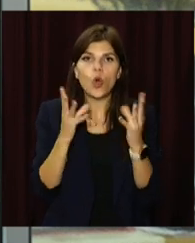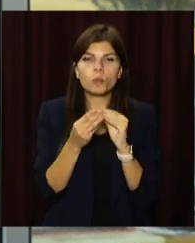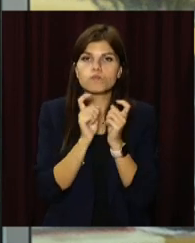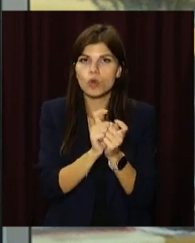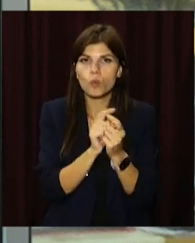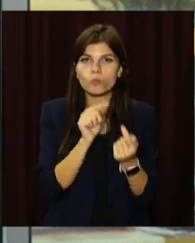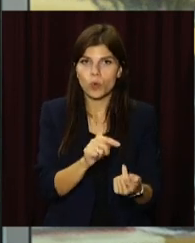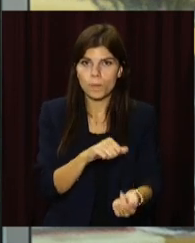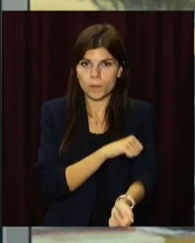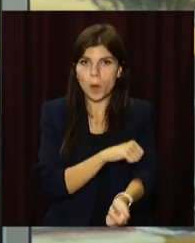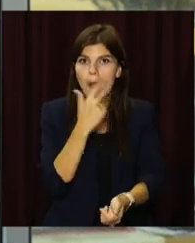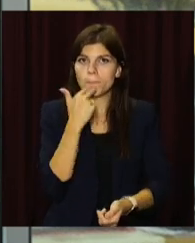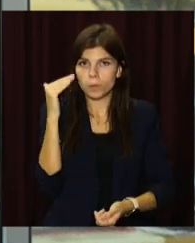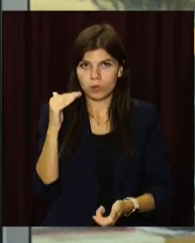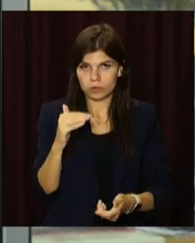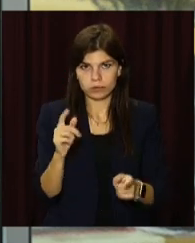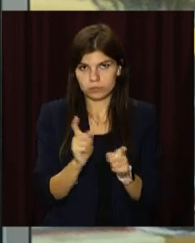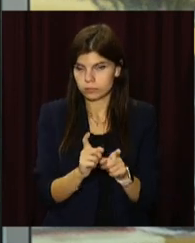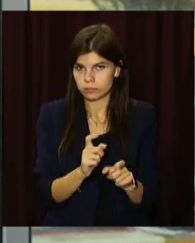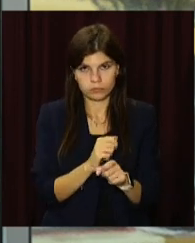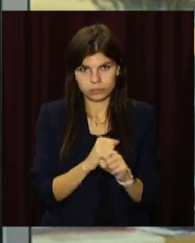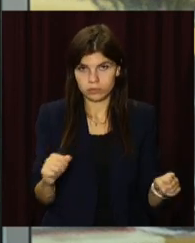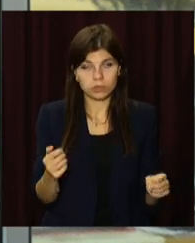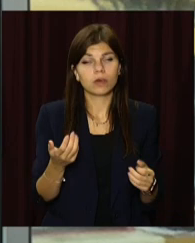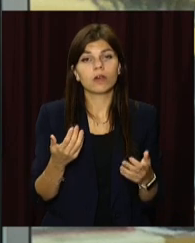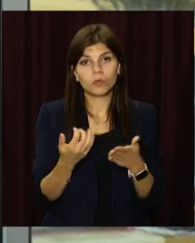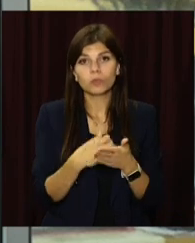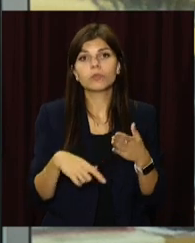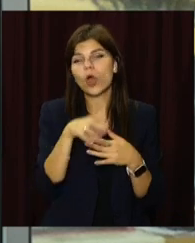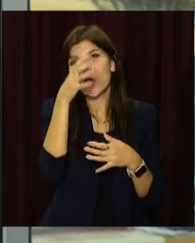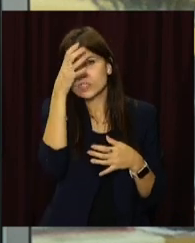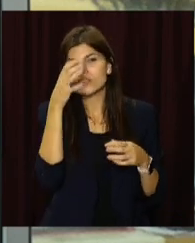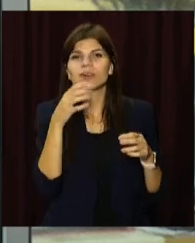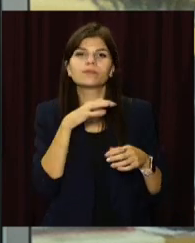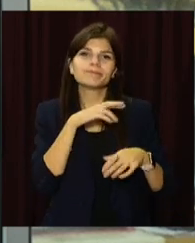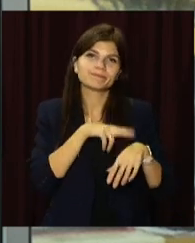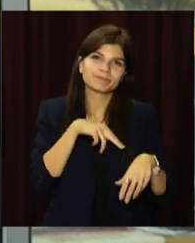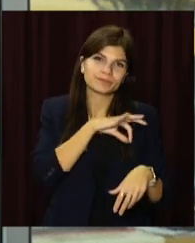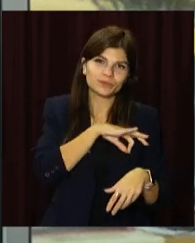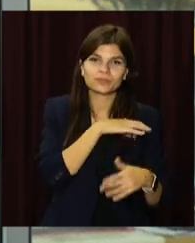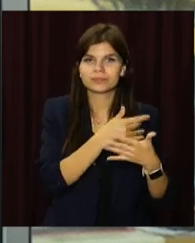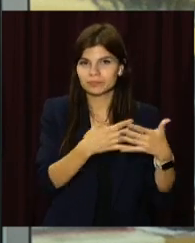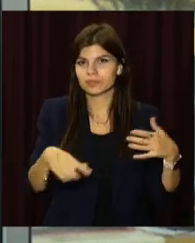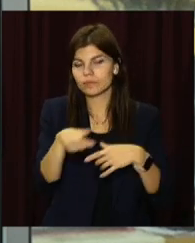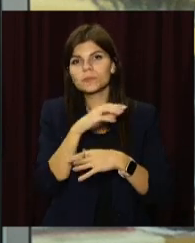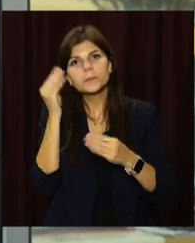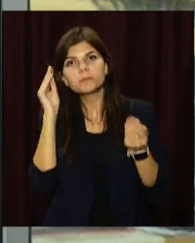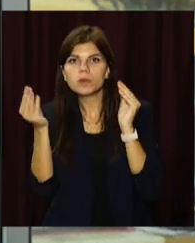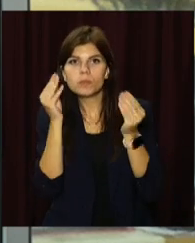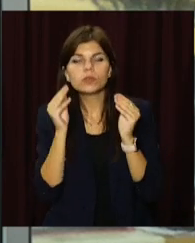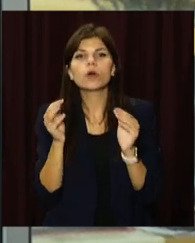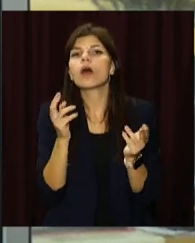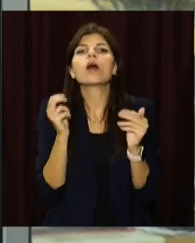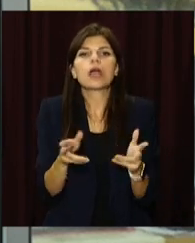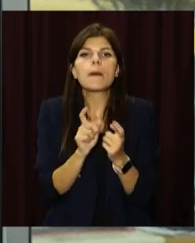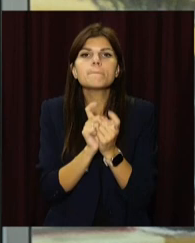проти наркоманії серед підлітків. На засіданні представники влади, освітяни, правоохоронці висловлювали пропозиції щодо